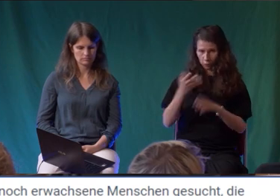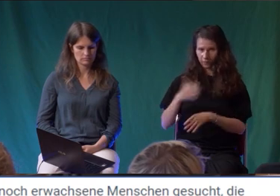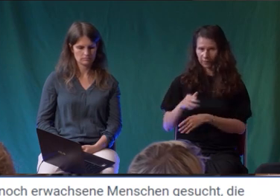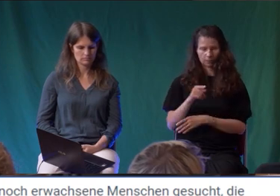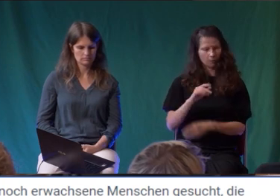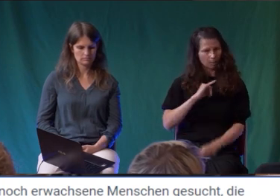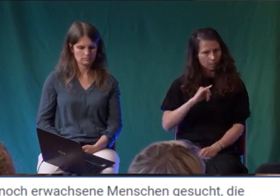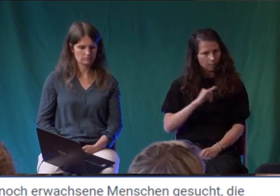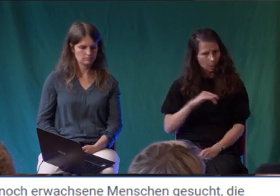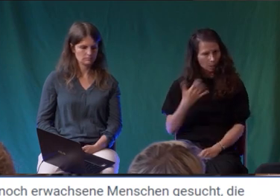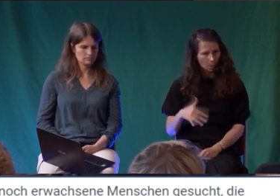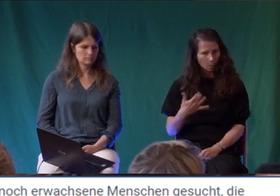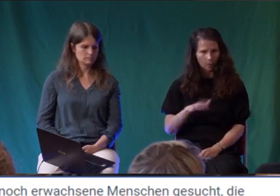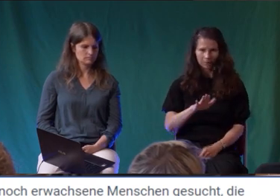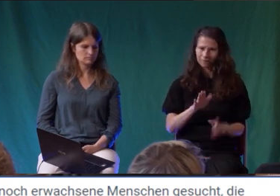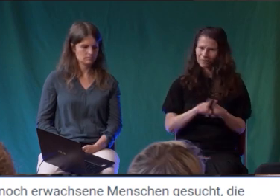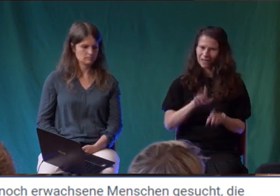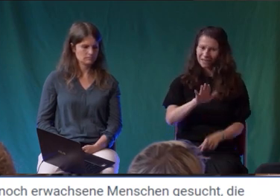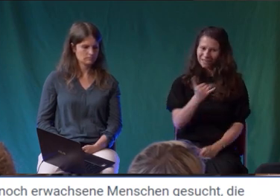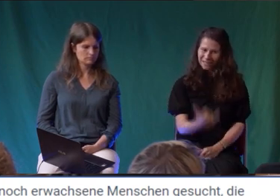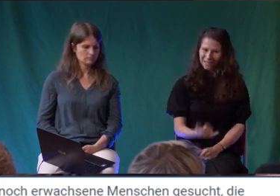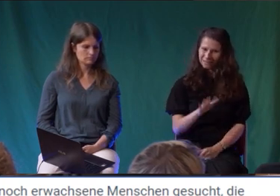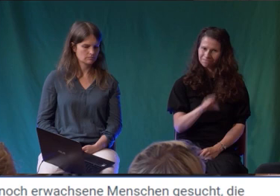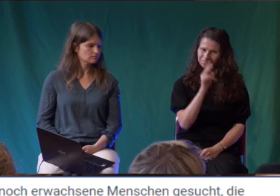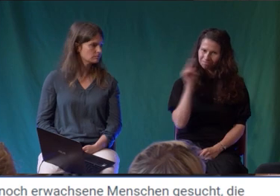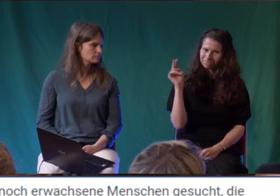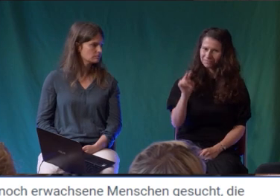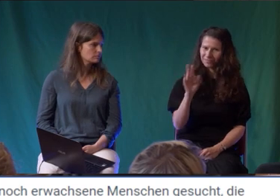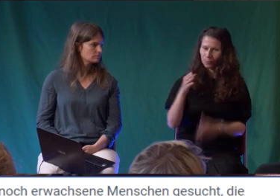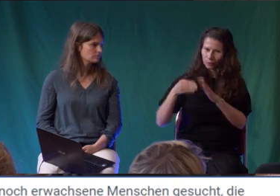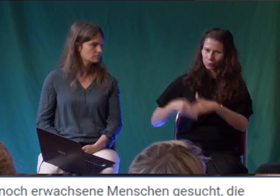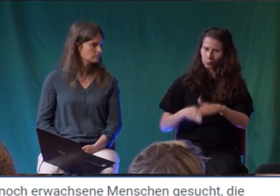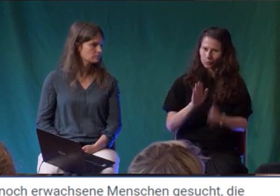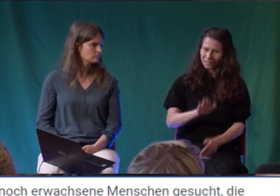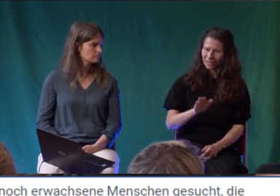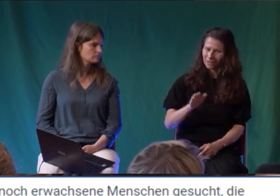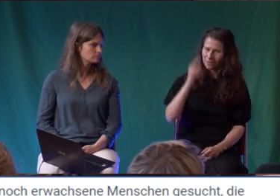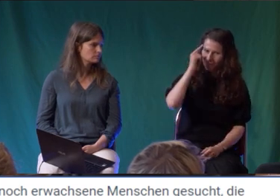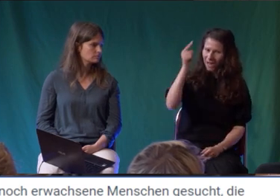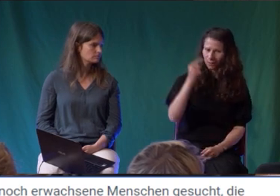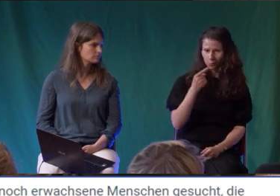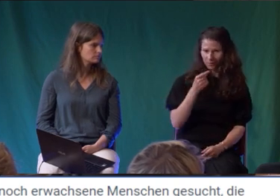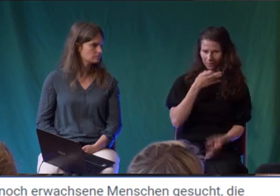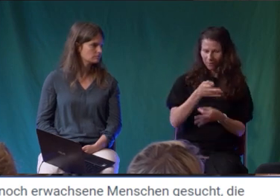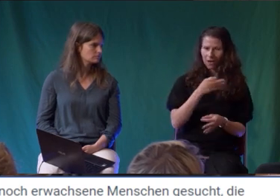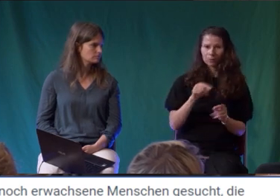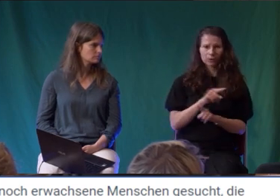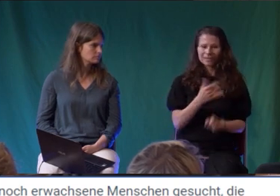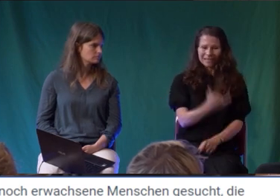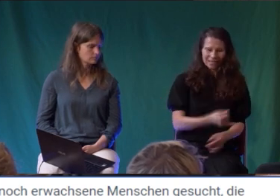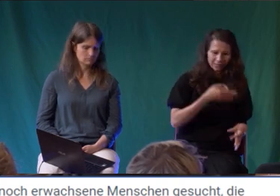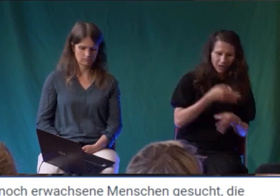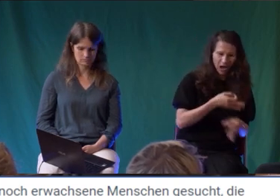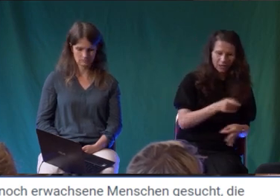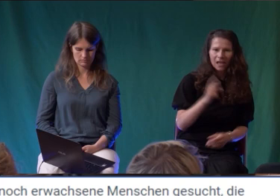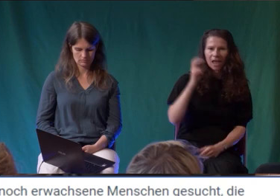einmal diese Sichtweise der Kinder auf die Unterstützung zu sehen also wir haben nicht mit Kindern gesprochen sondern eben mit den Erwachsenen die sich